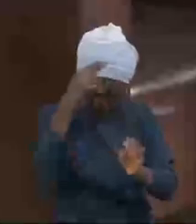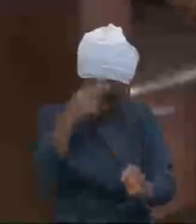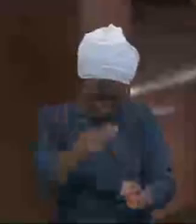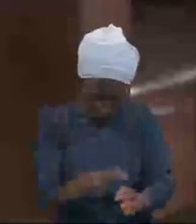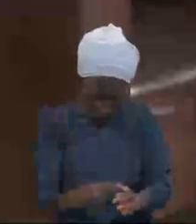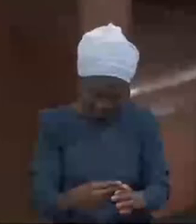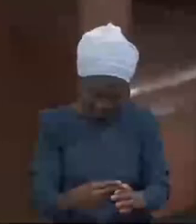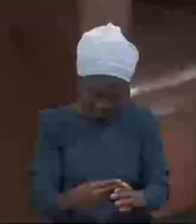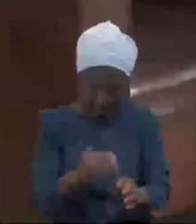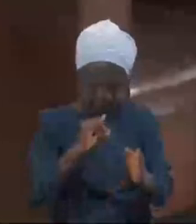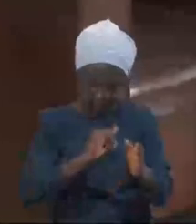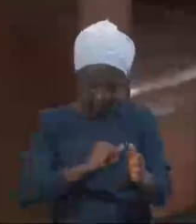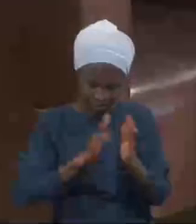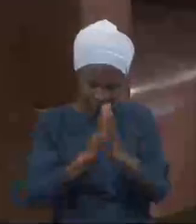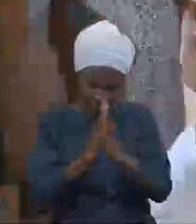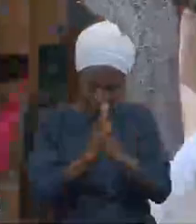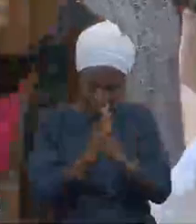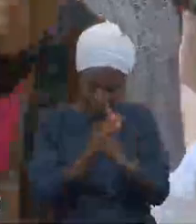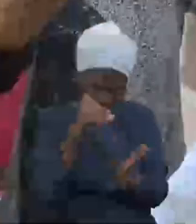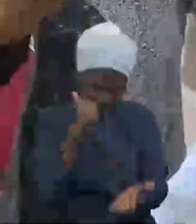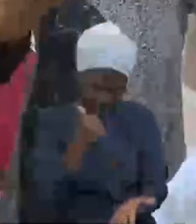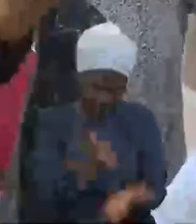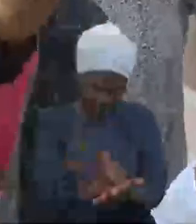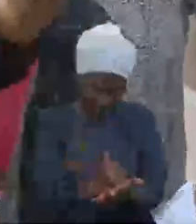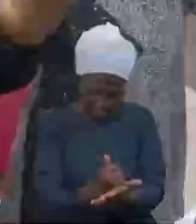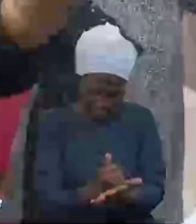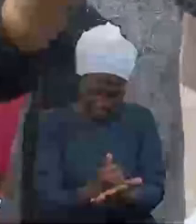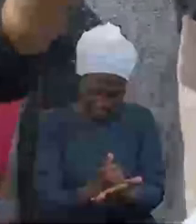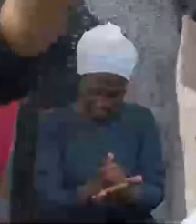Au nom de Jésus, j'ai prié.